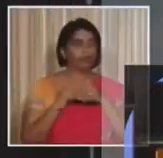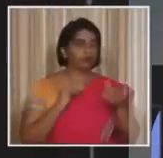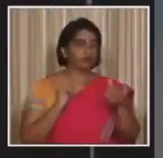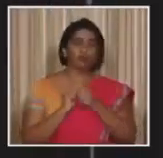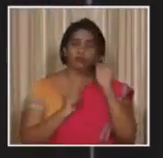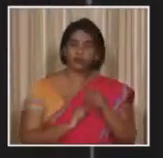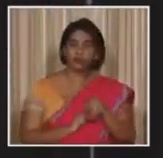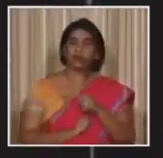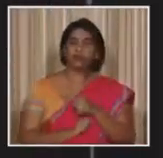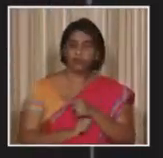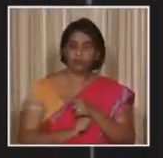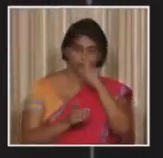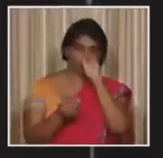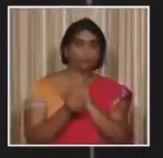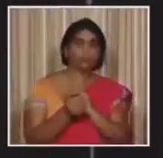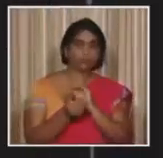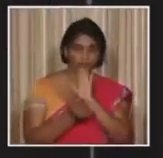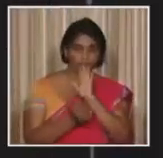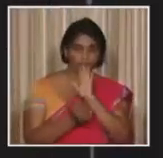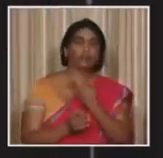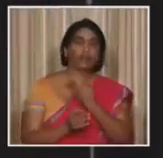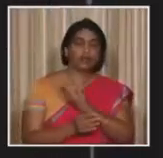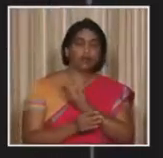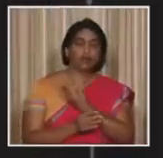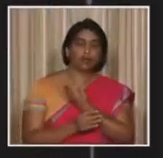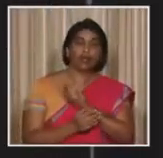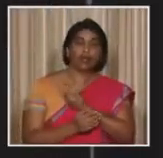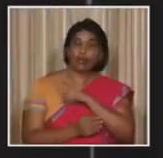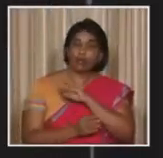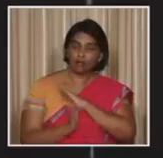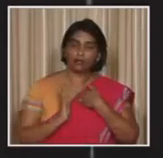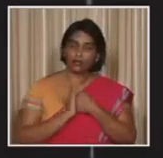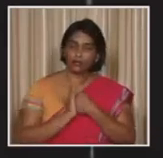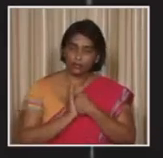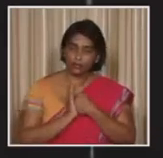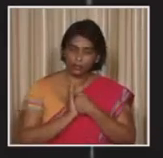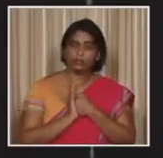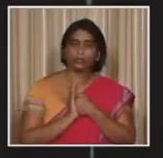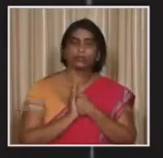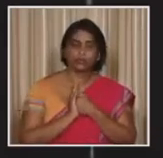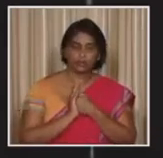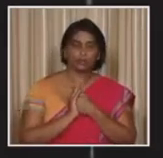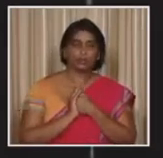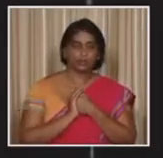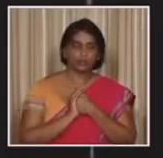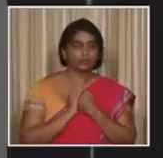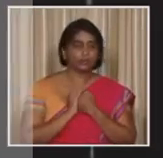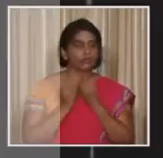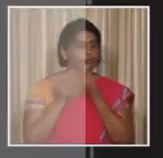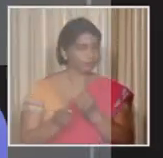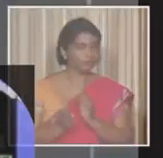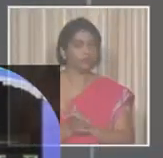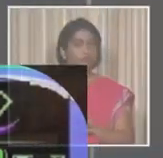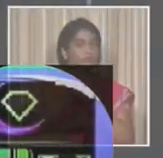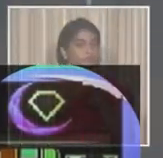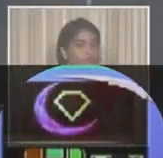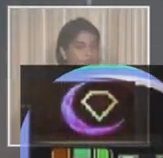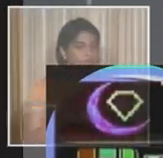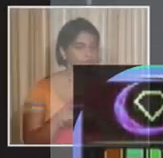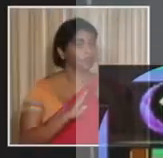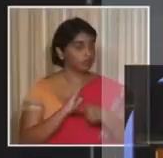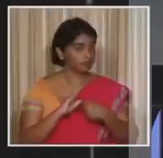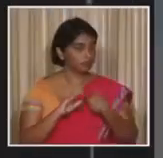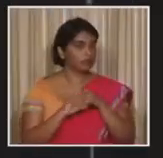වහන්සේ විවිධ තර්ජන ගර්ජන මැද මේ දේවල් කරගෙන යාට ආරක්ෂා කිරීම ගැන අපි එතුමාට උන්වහන්සේට අපේ ගෞරවය